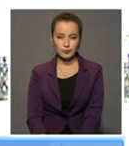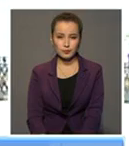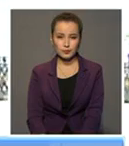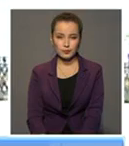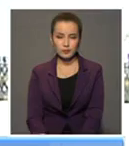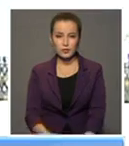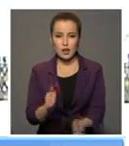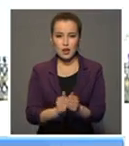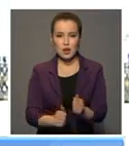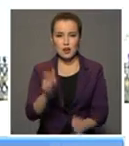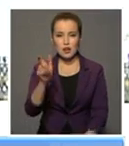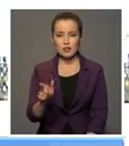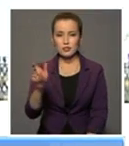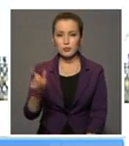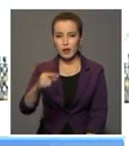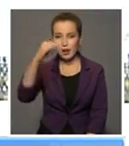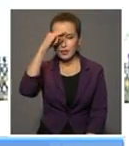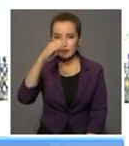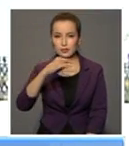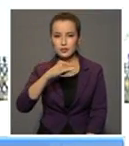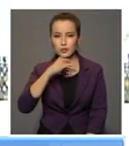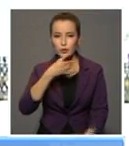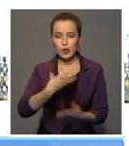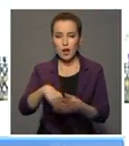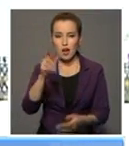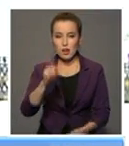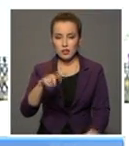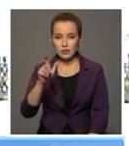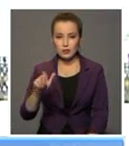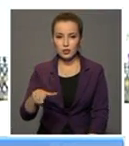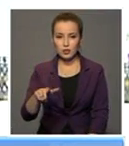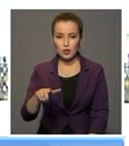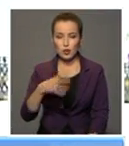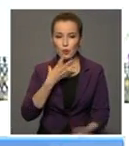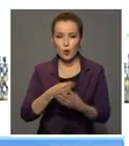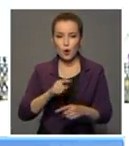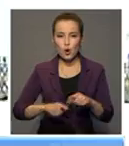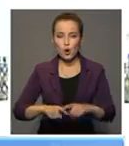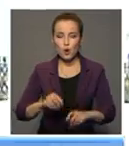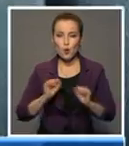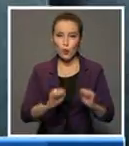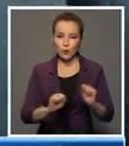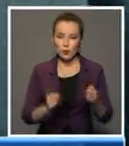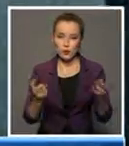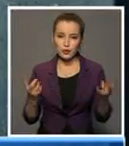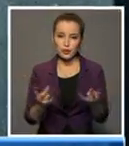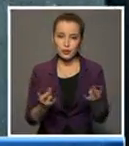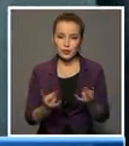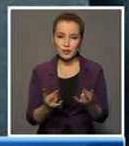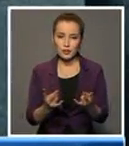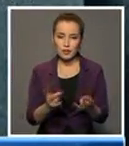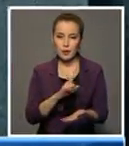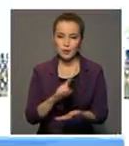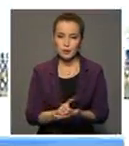Әр азамат Қазақстан өзінің азаматы болғаннан кейін отанды қорғау әрқайсысы міндет деп ойлаймын.